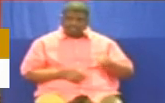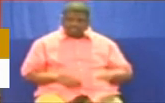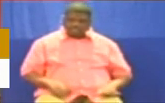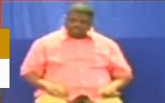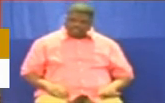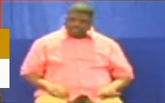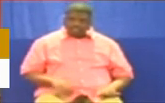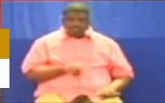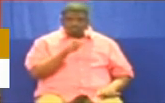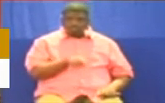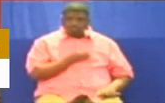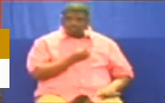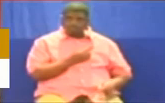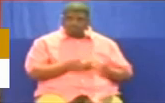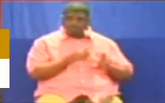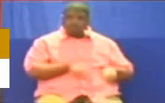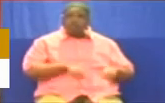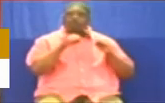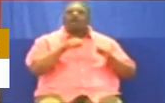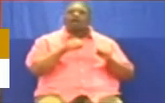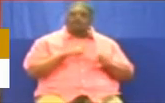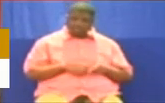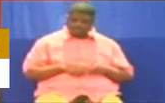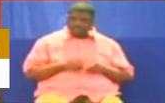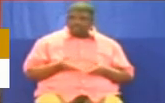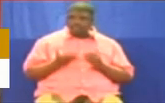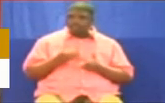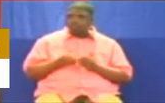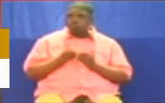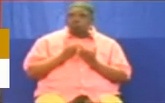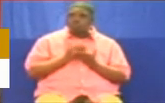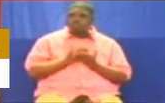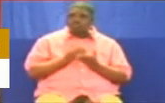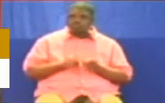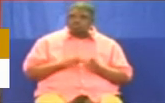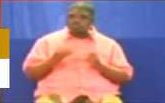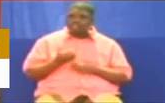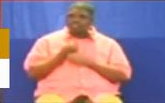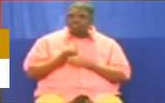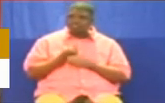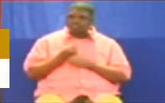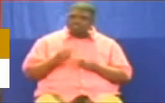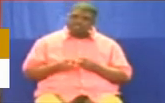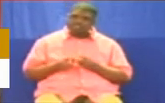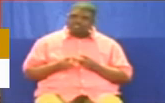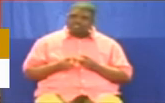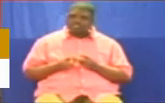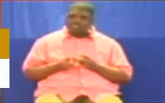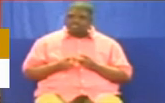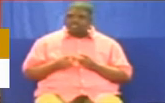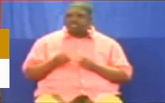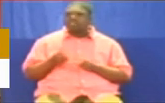such person which the authority as may be qualified to serve in such representative